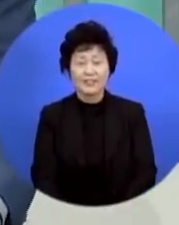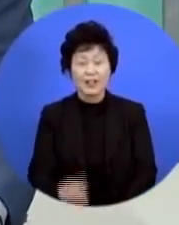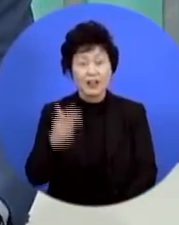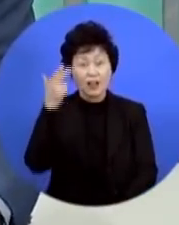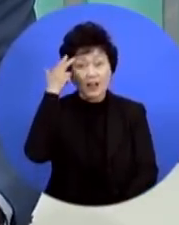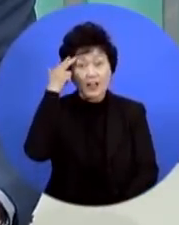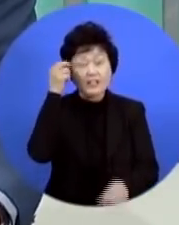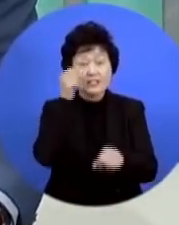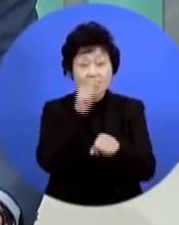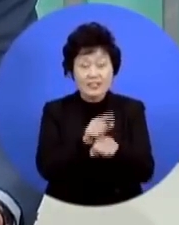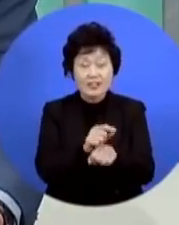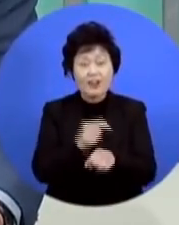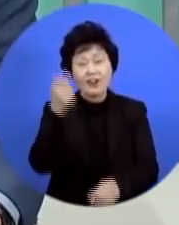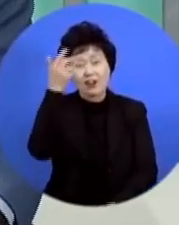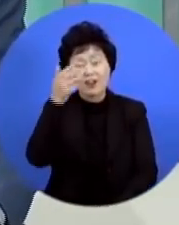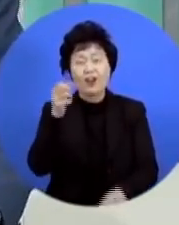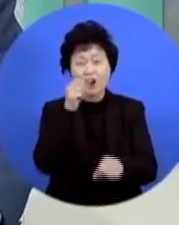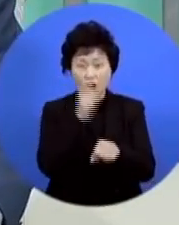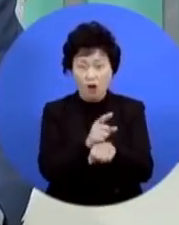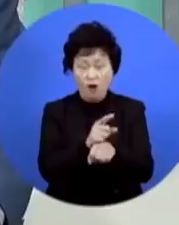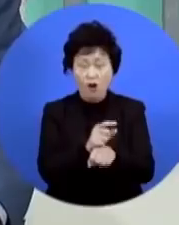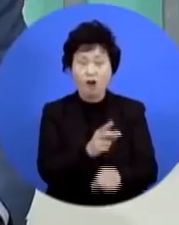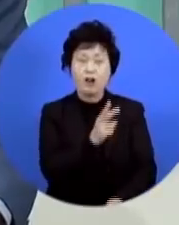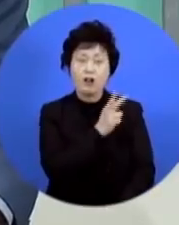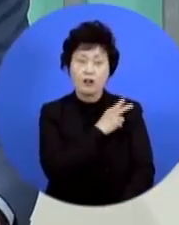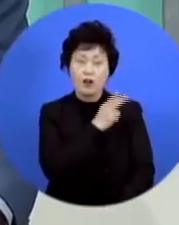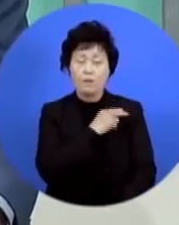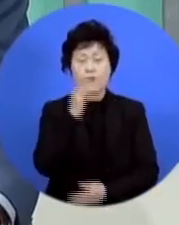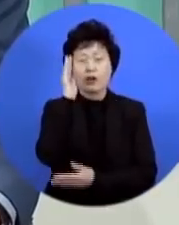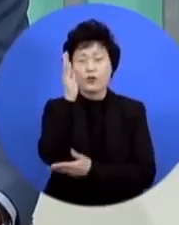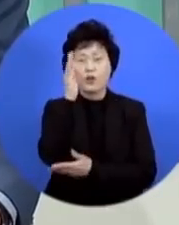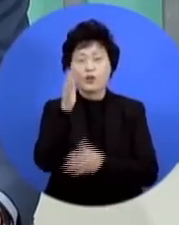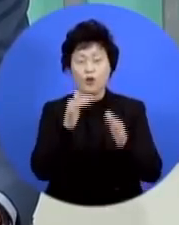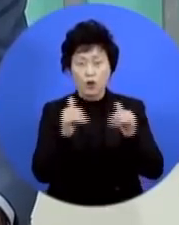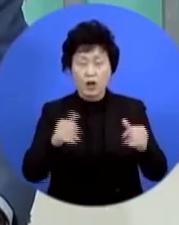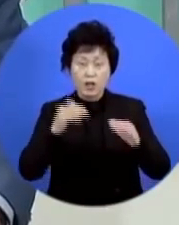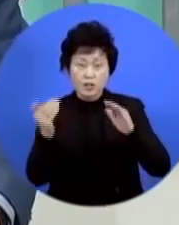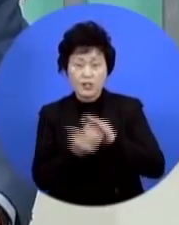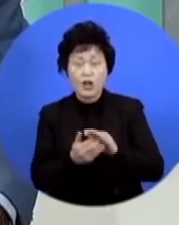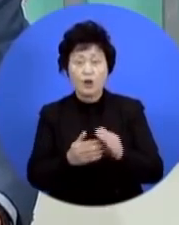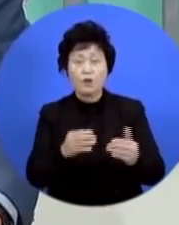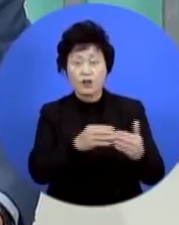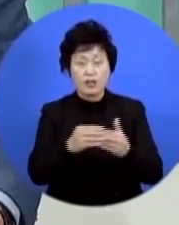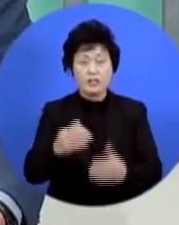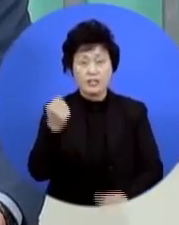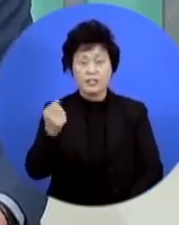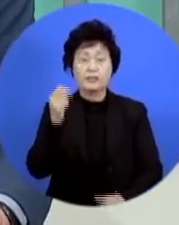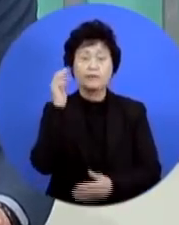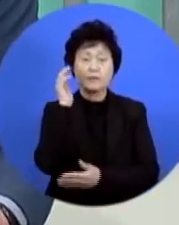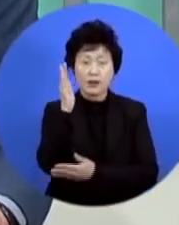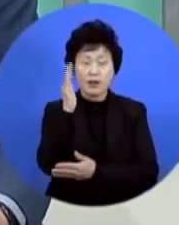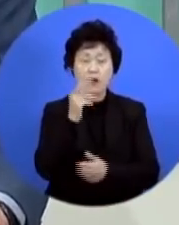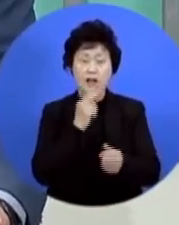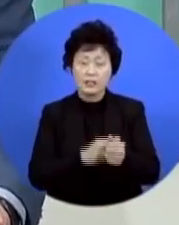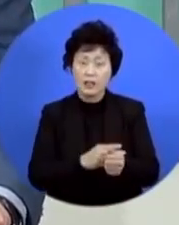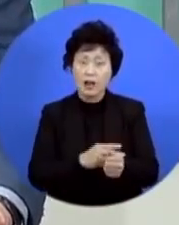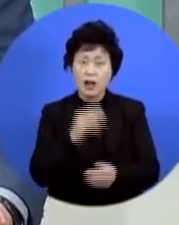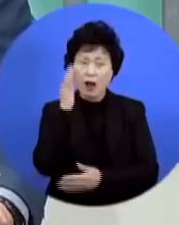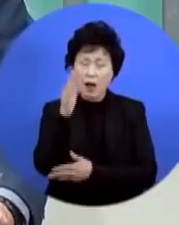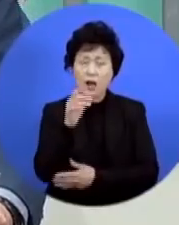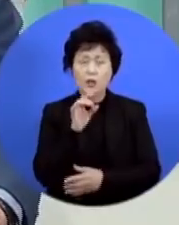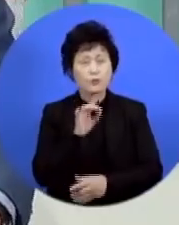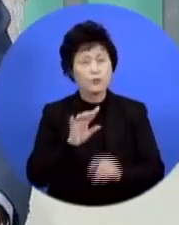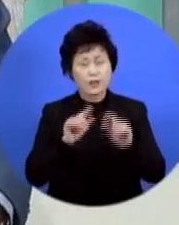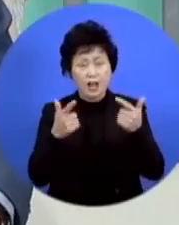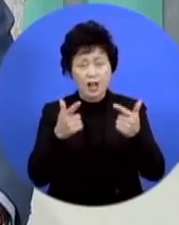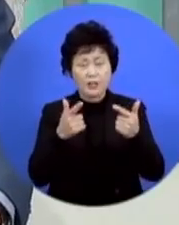지성 영성을 겸비한 설교가시고 네. 그리고 우리나라 최고의 리더십 강사시고 예, 강의만 잘하시는 게 아니라 또